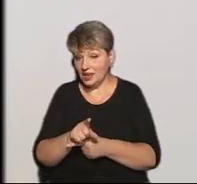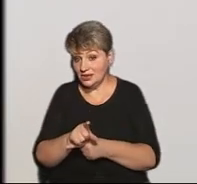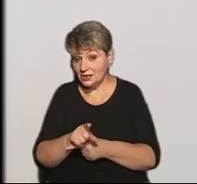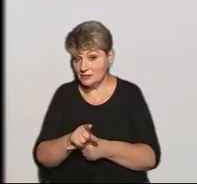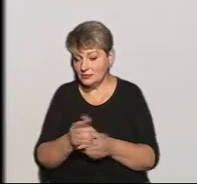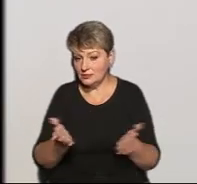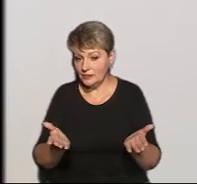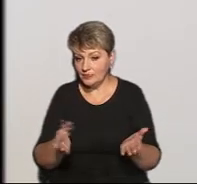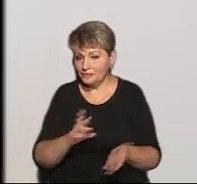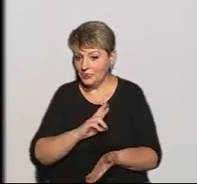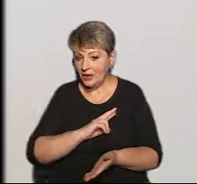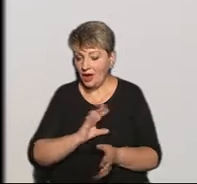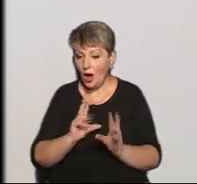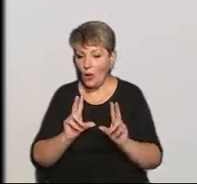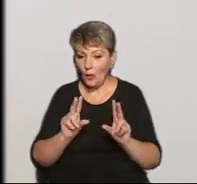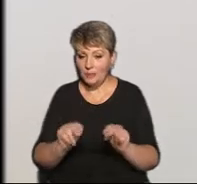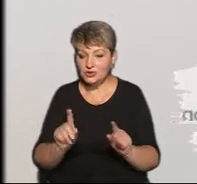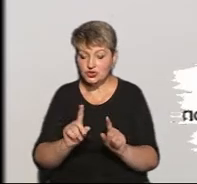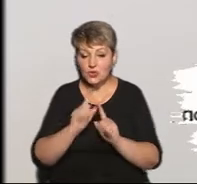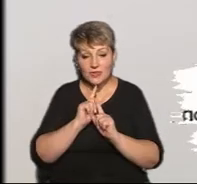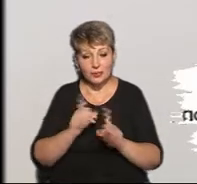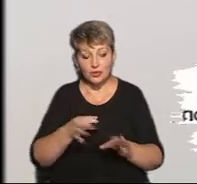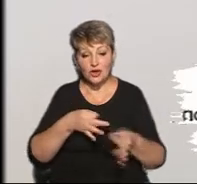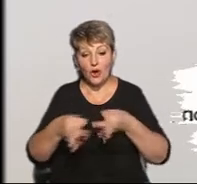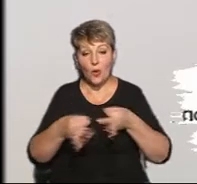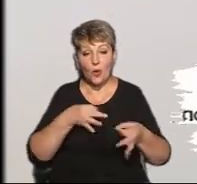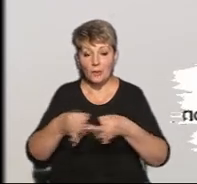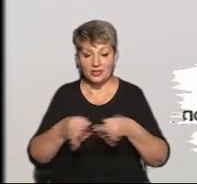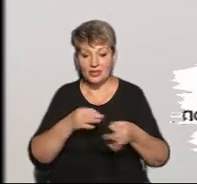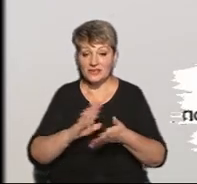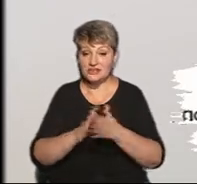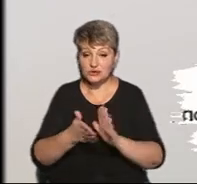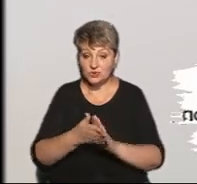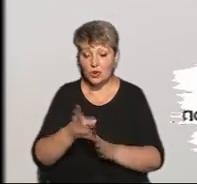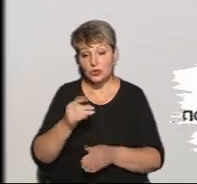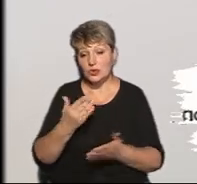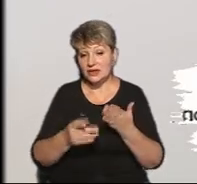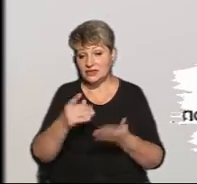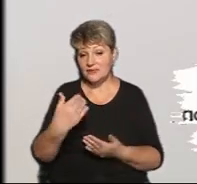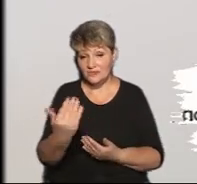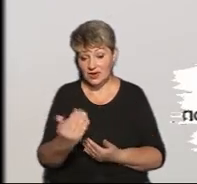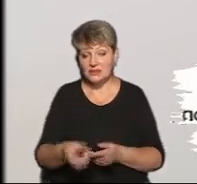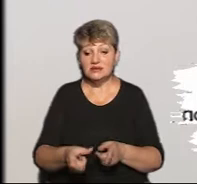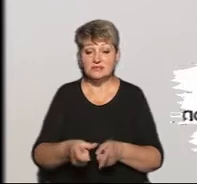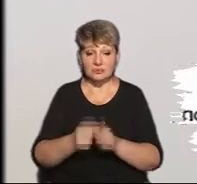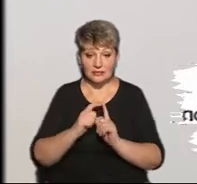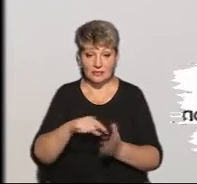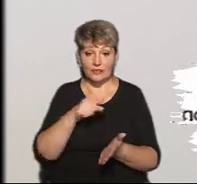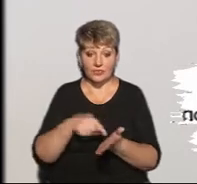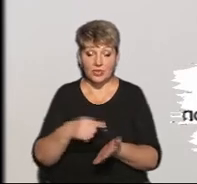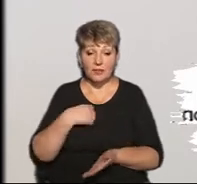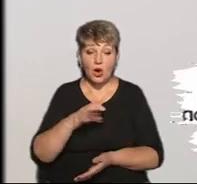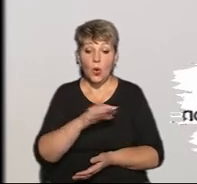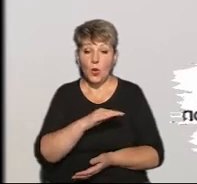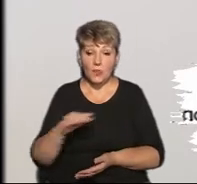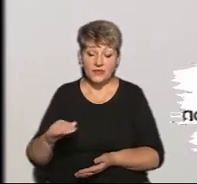Я обіцяла, що не коментуватиму взагалі більше ситуації з Ярославом Нищиком, але раз ви запитали, перепитуєте, то я повторюсь, ми офіційну позицію